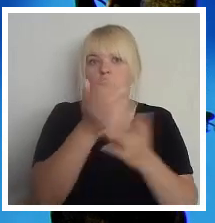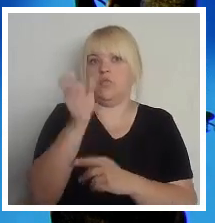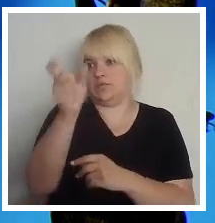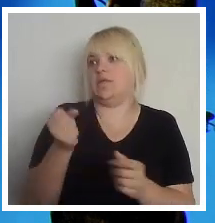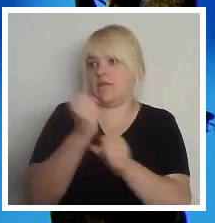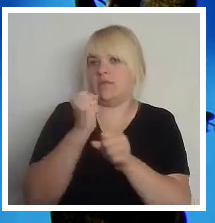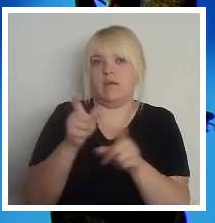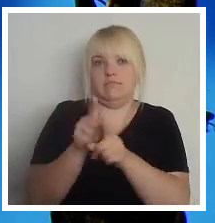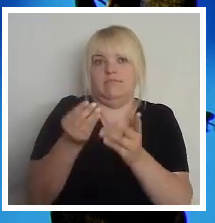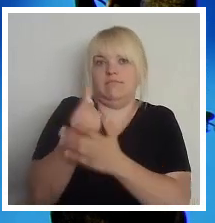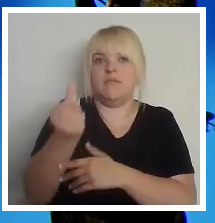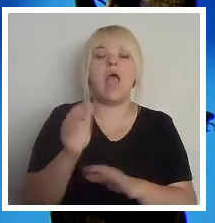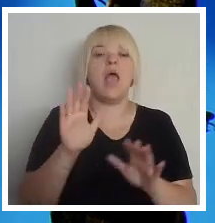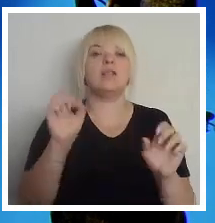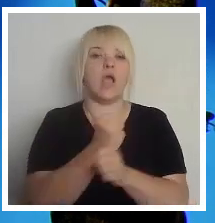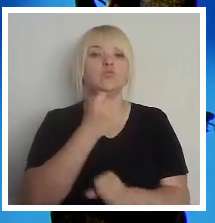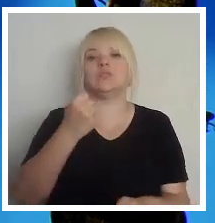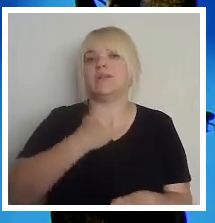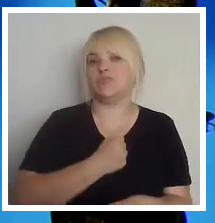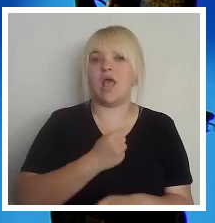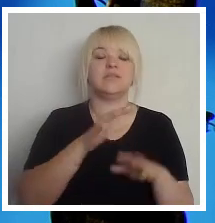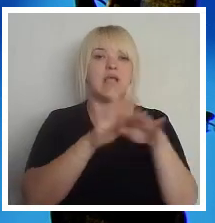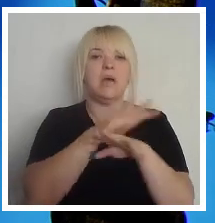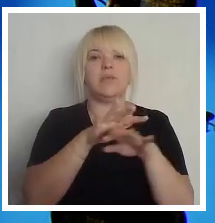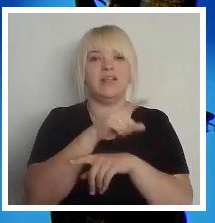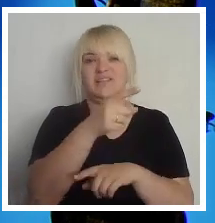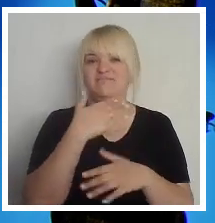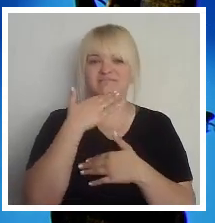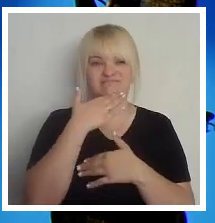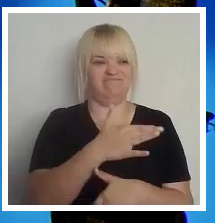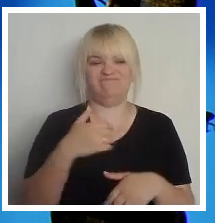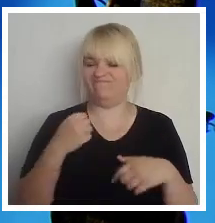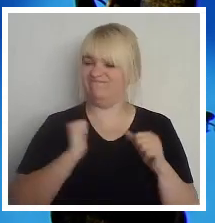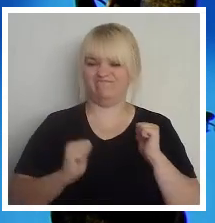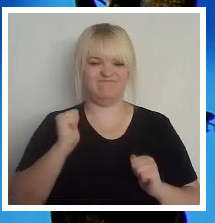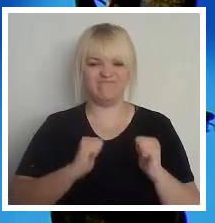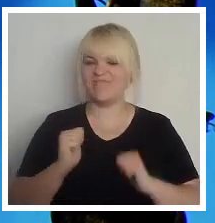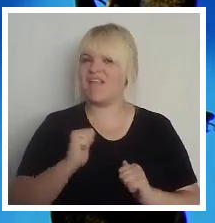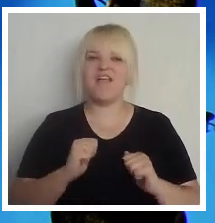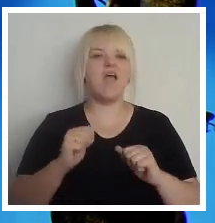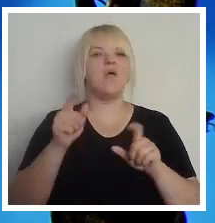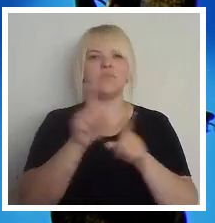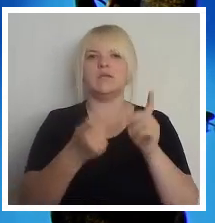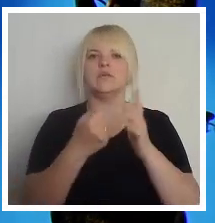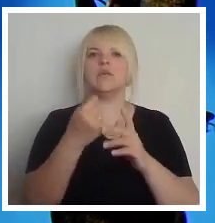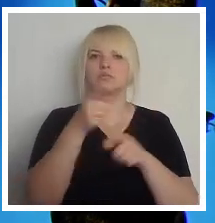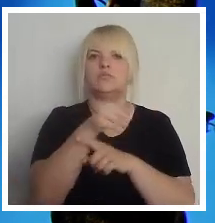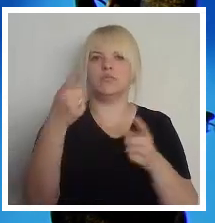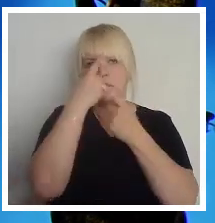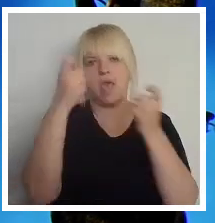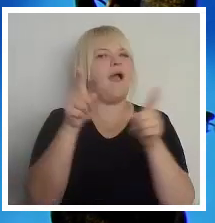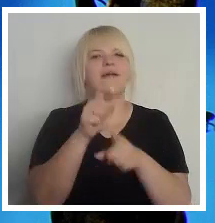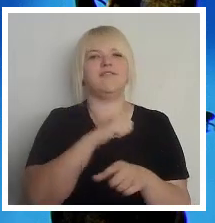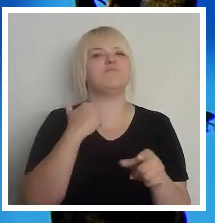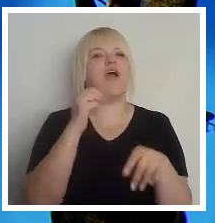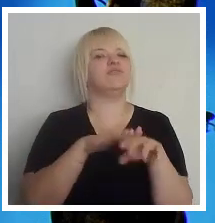darbs. Taču, diemžēl, sabiedrība to nepārāk labi uztver, un tur jau ir mediji arī paši vainīgi, jo mēs